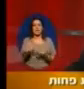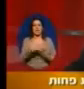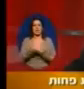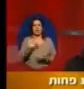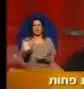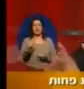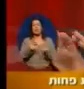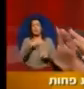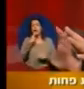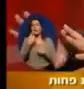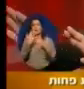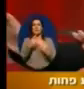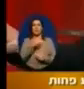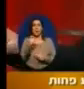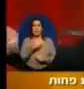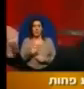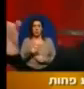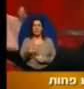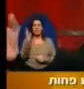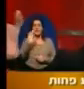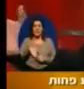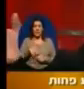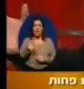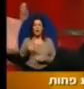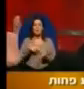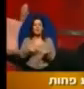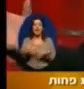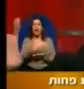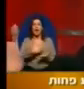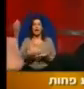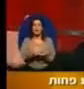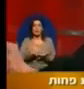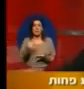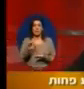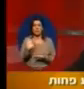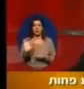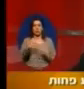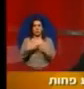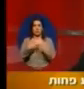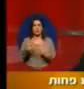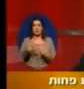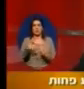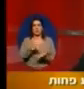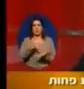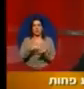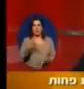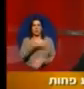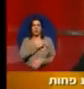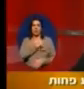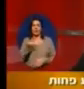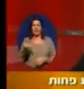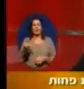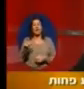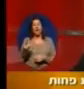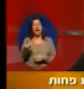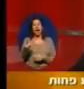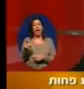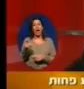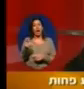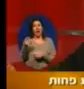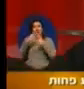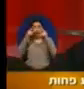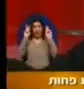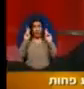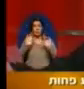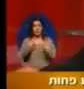כמה מאות. וזה גם בא אגב מתוך ההכנסות של נמל, נמל זה דבר רווחי וגדול. לעומת זאת יש 30-40 אלף אחיות, אם אתה מעלה לכל אחת